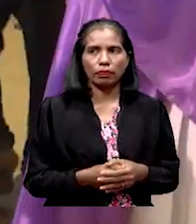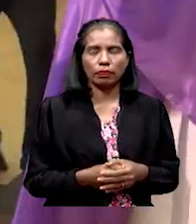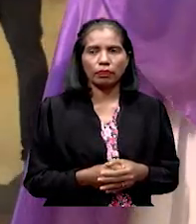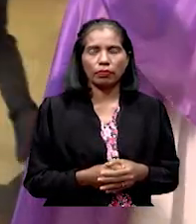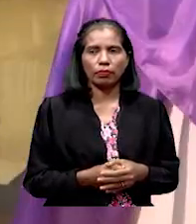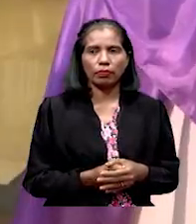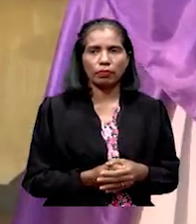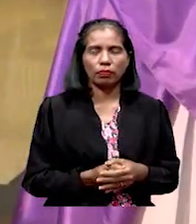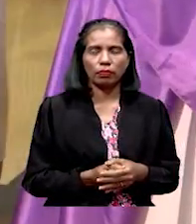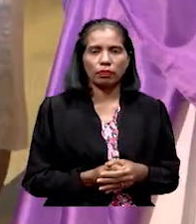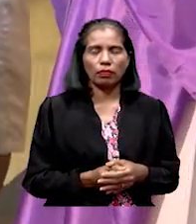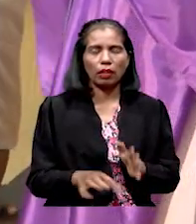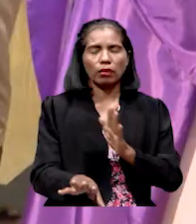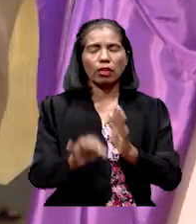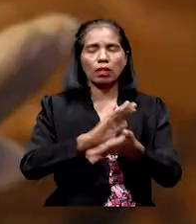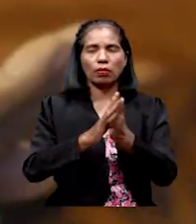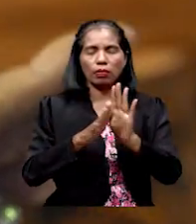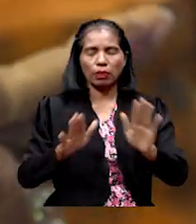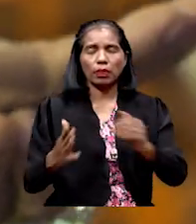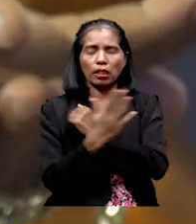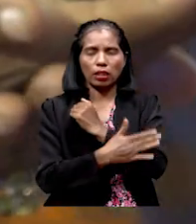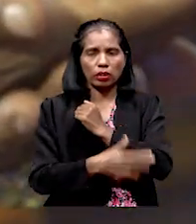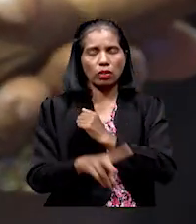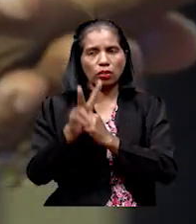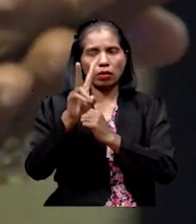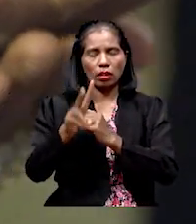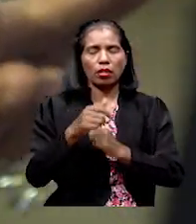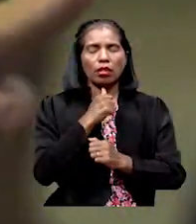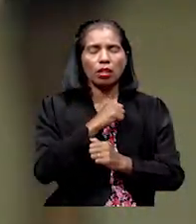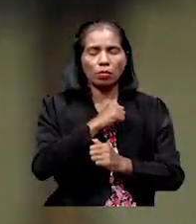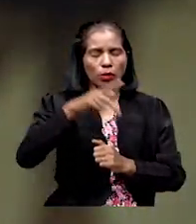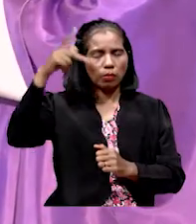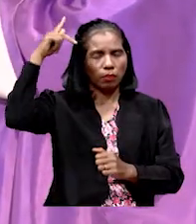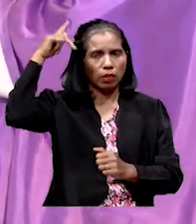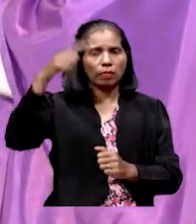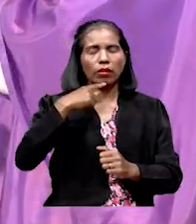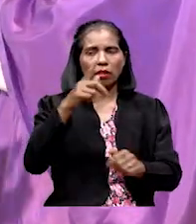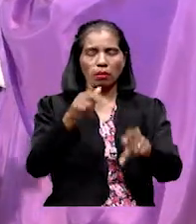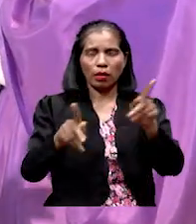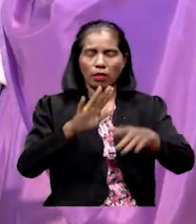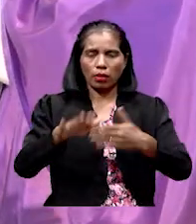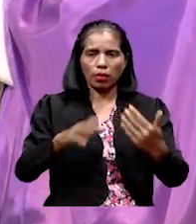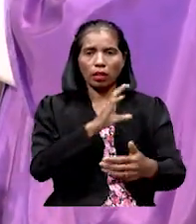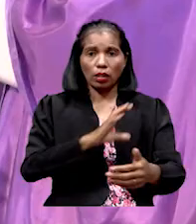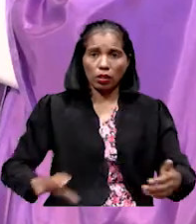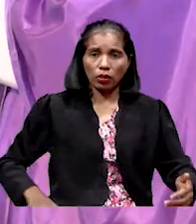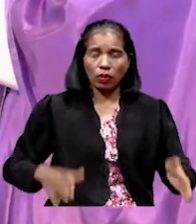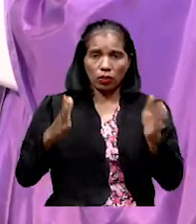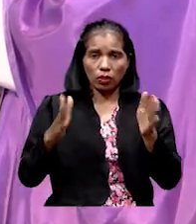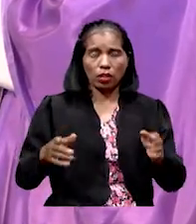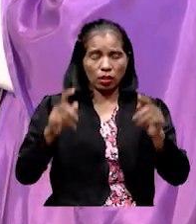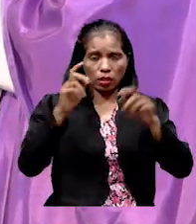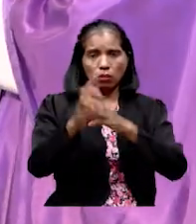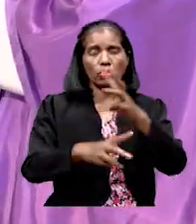atu hetan pas ba konflitu entre nasaun ruane amu papa mos apela ona basrani katolike ya mundu tomak atu